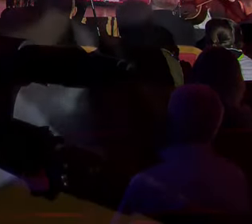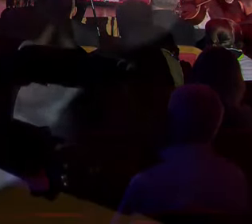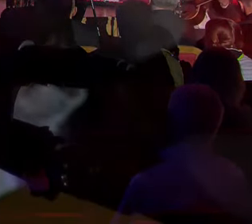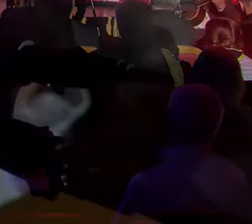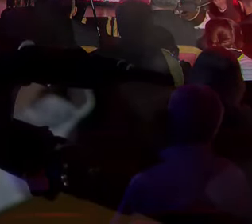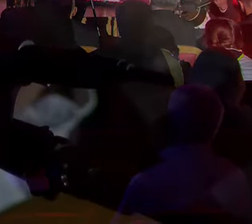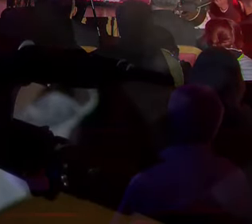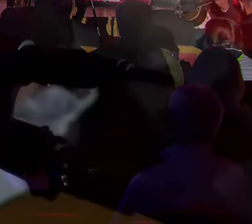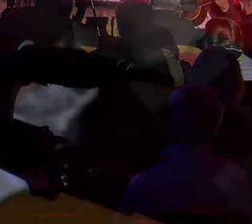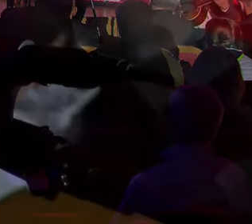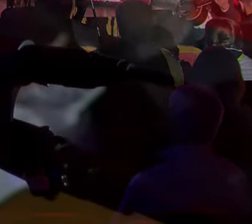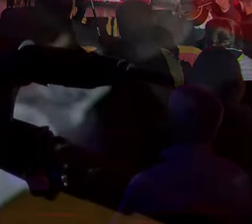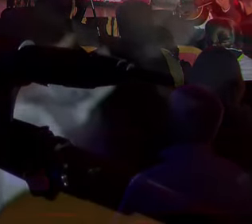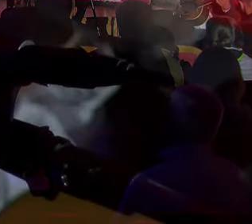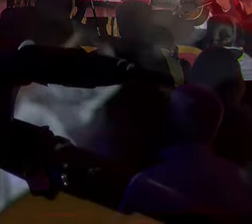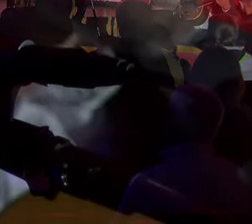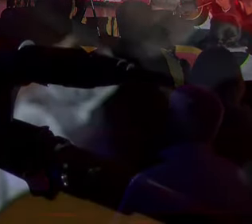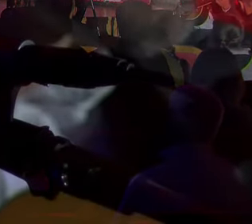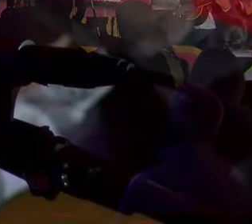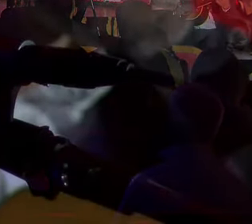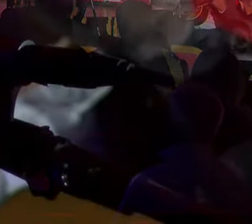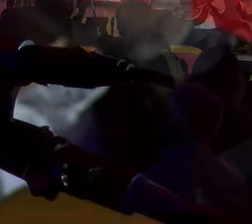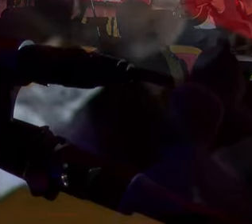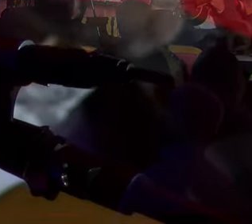dobroć nigdy nie